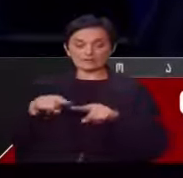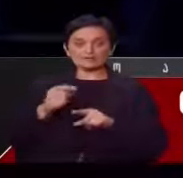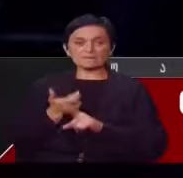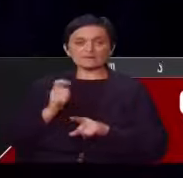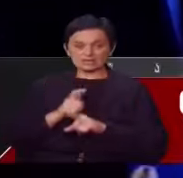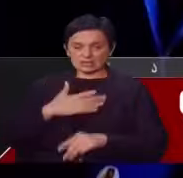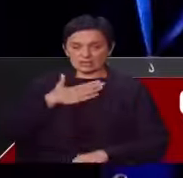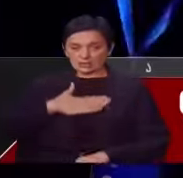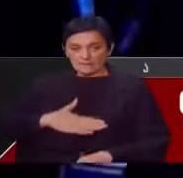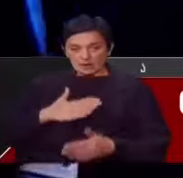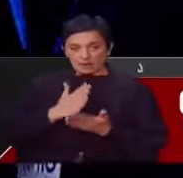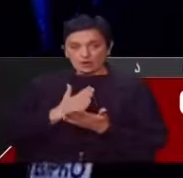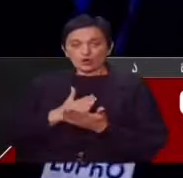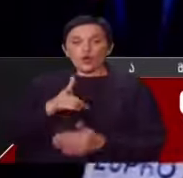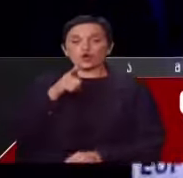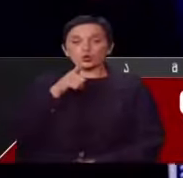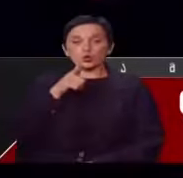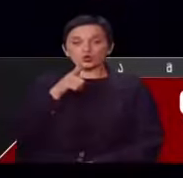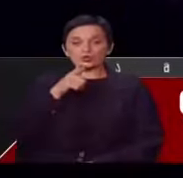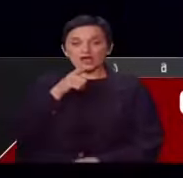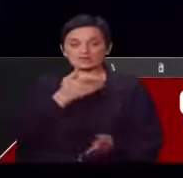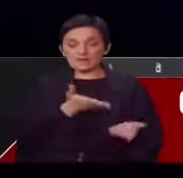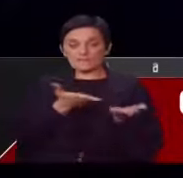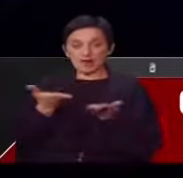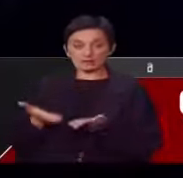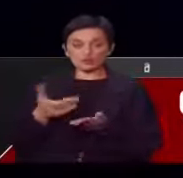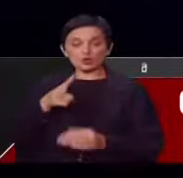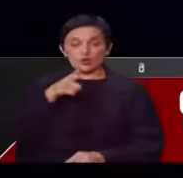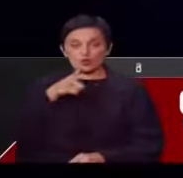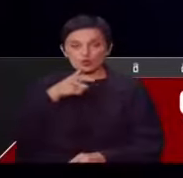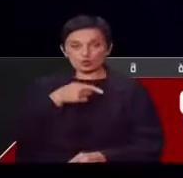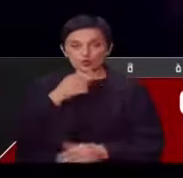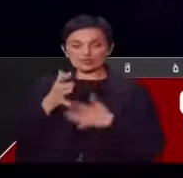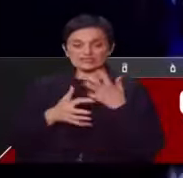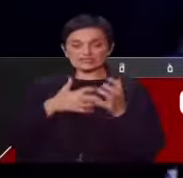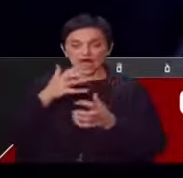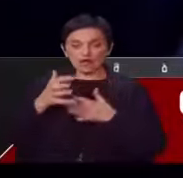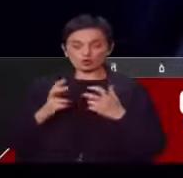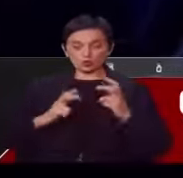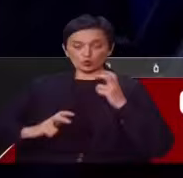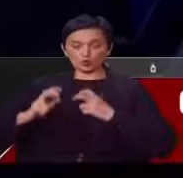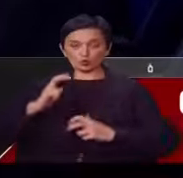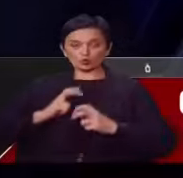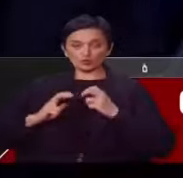ძალიან კმაყოფილია ქუთაისის მასპინძლობით და ქუთაისის საერთაშორისო